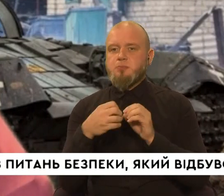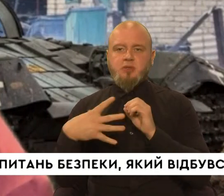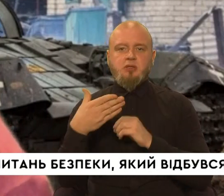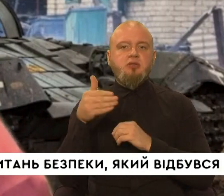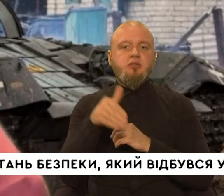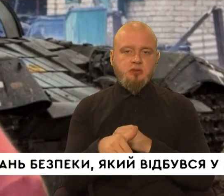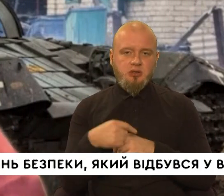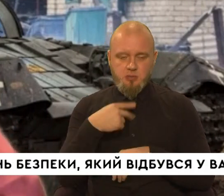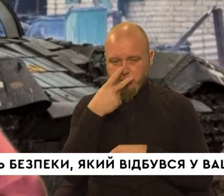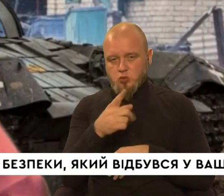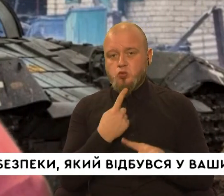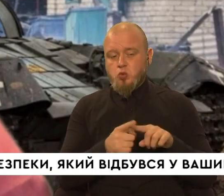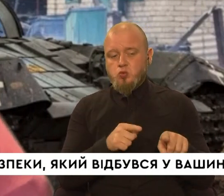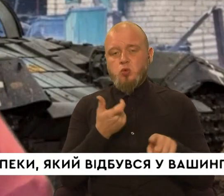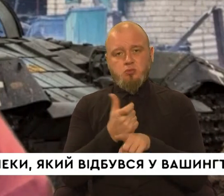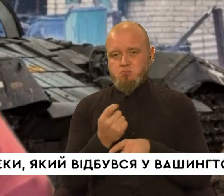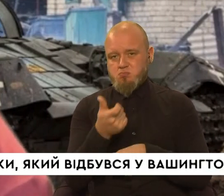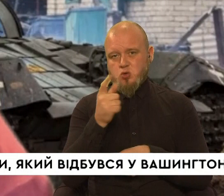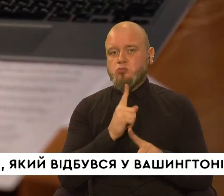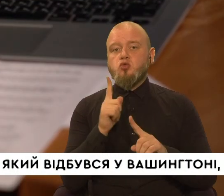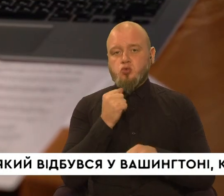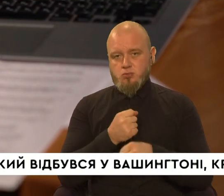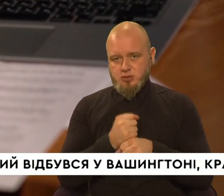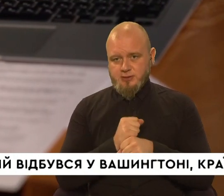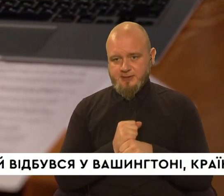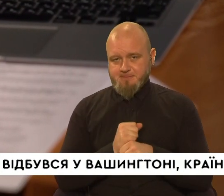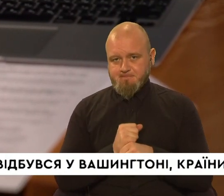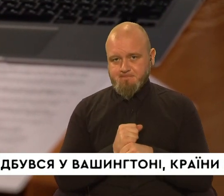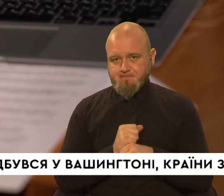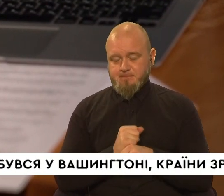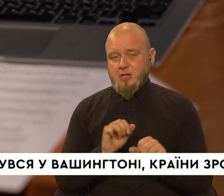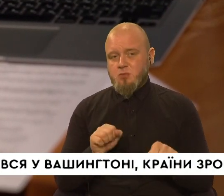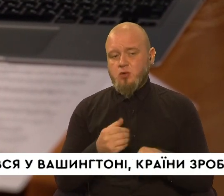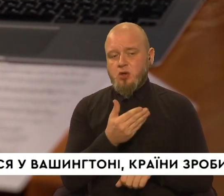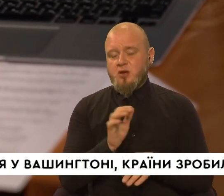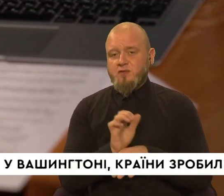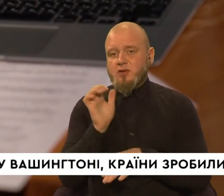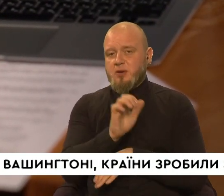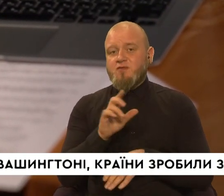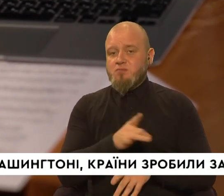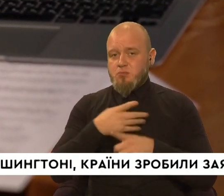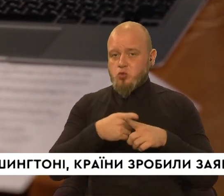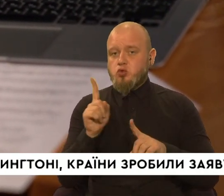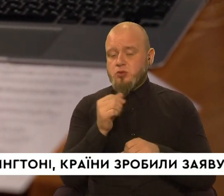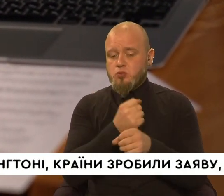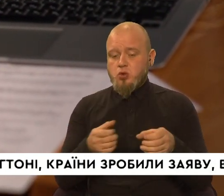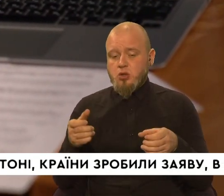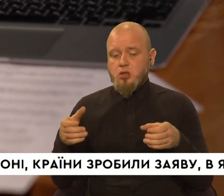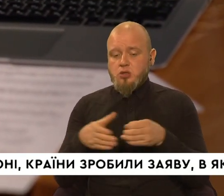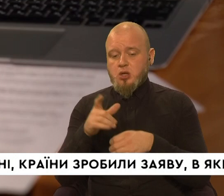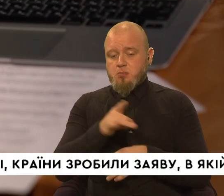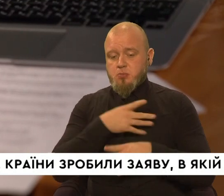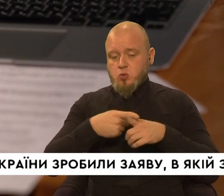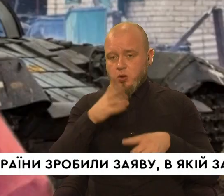тисяч. Я вбачаю, що цього надто мало, щоб щось зробити. Ймовірно, їх відправили в Білорусь, щоб Збройні сили Білорусі